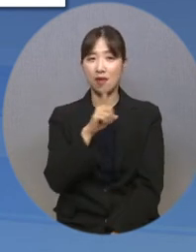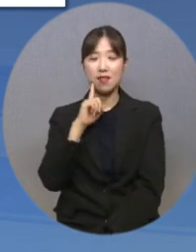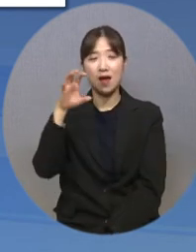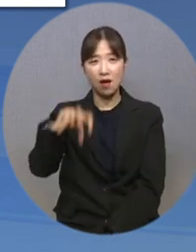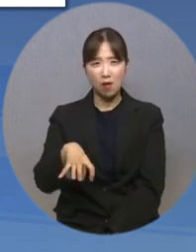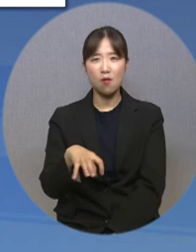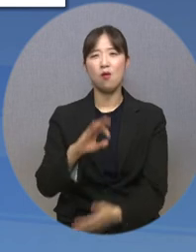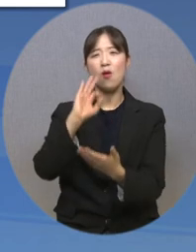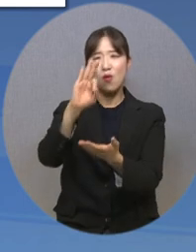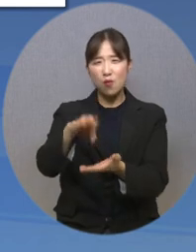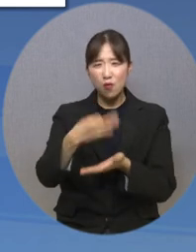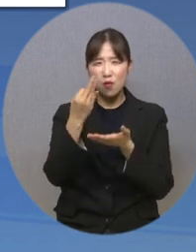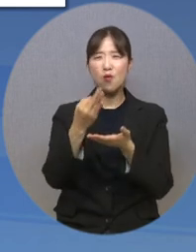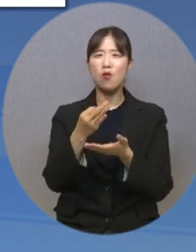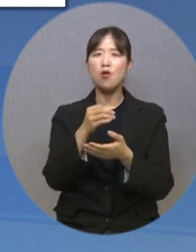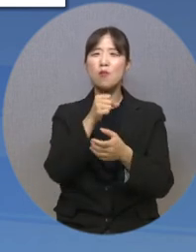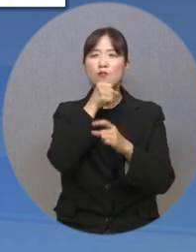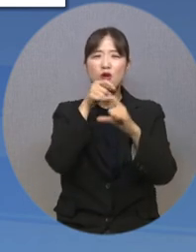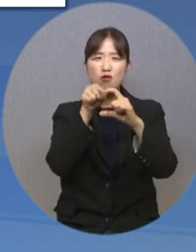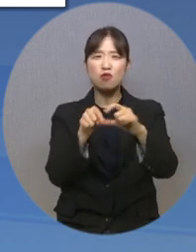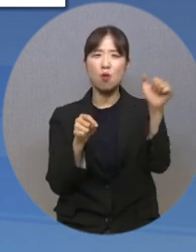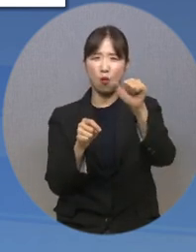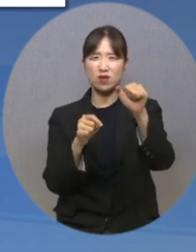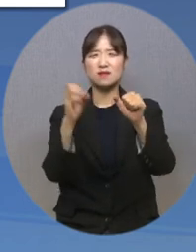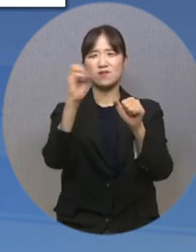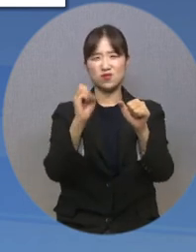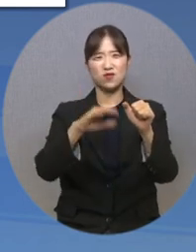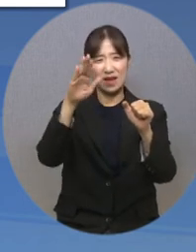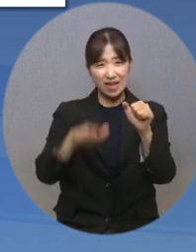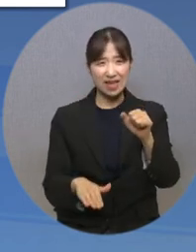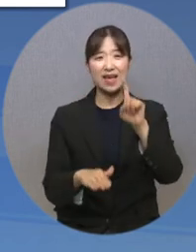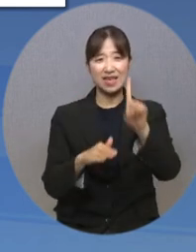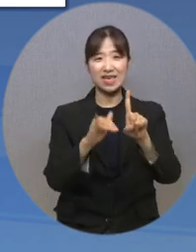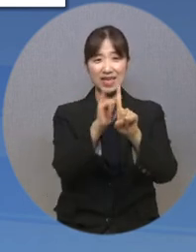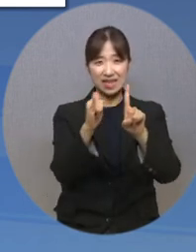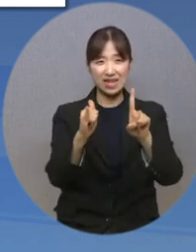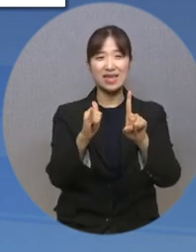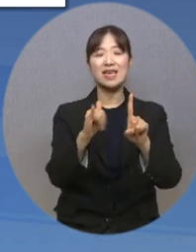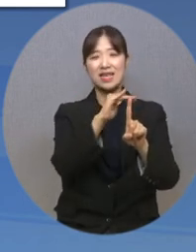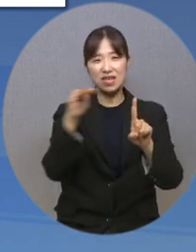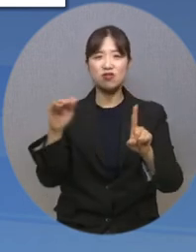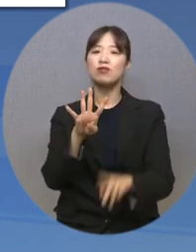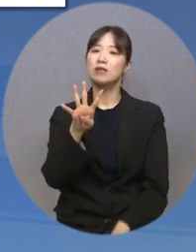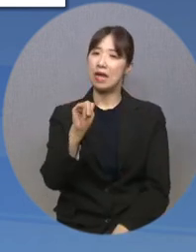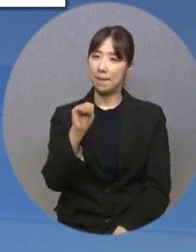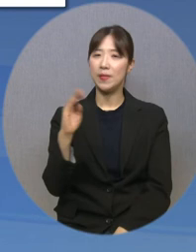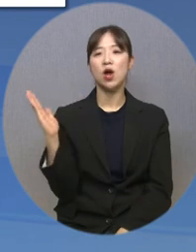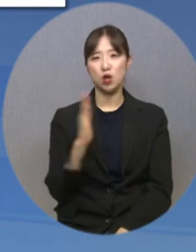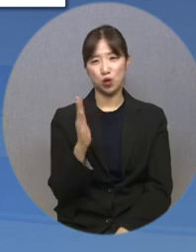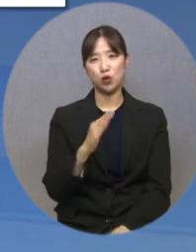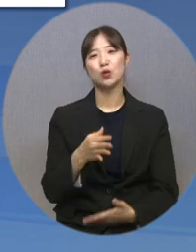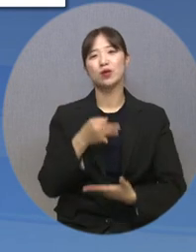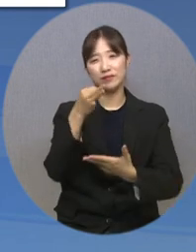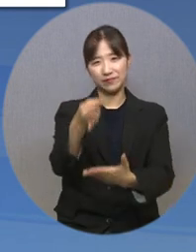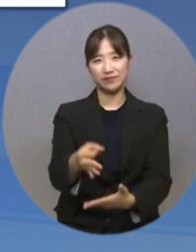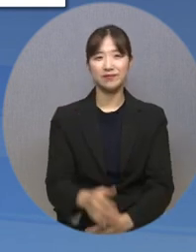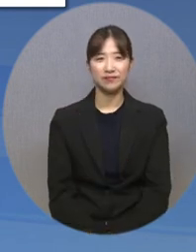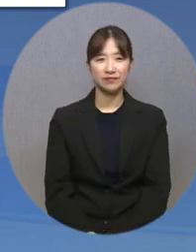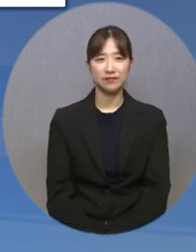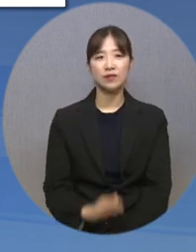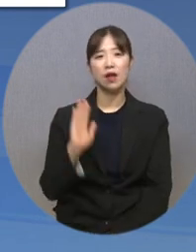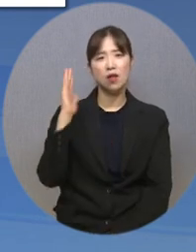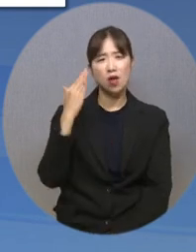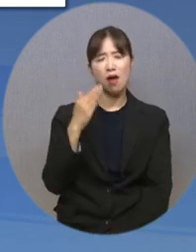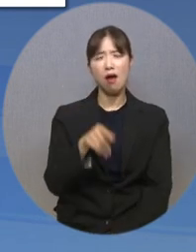중위소득 50% 이하 가구를 대상으로 1인 가구 기준 매월 4만 원 상당의 이용권을 지급하고 있습니다. 최근